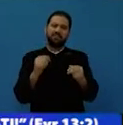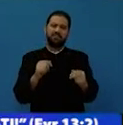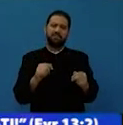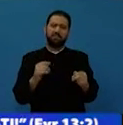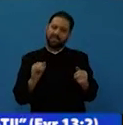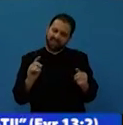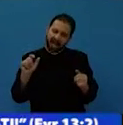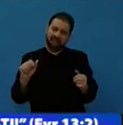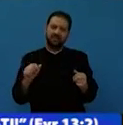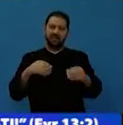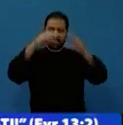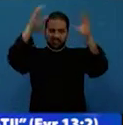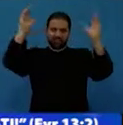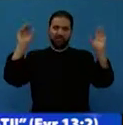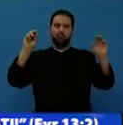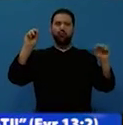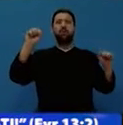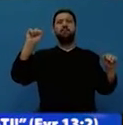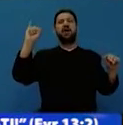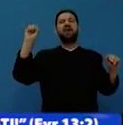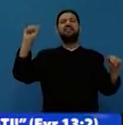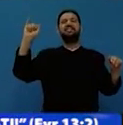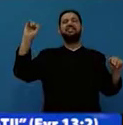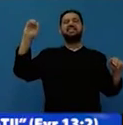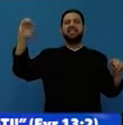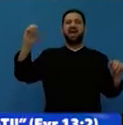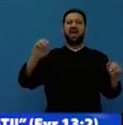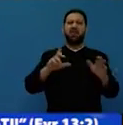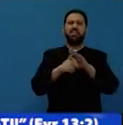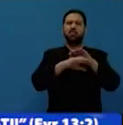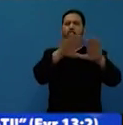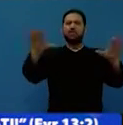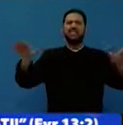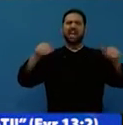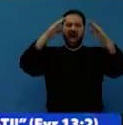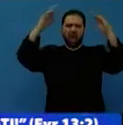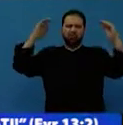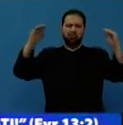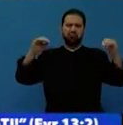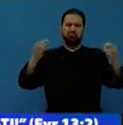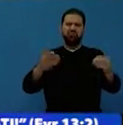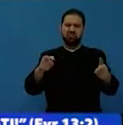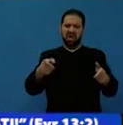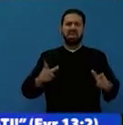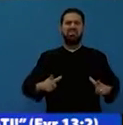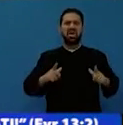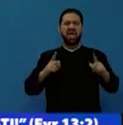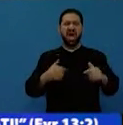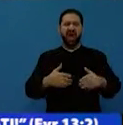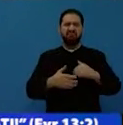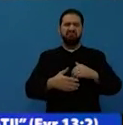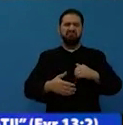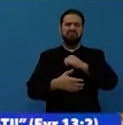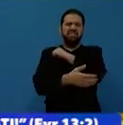Ava Paisie cel Mare din pustia Egiptului, deși trăia într-o sărăcie lucie,